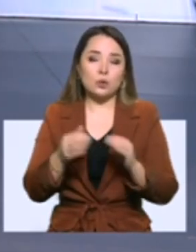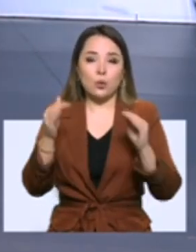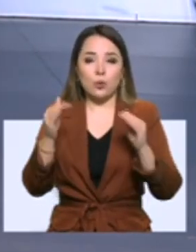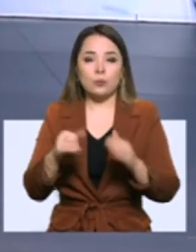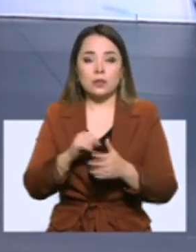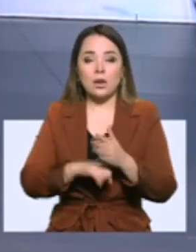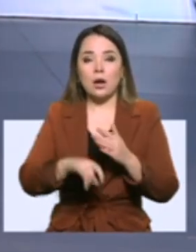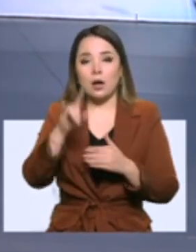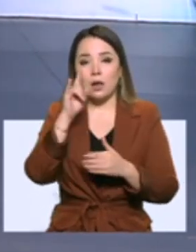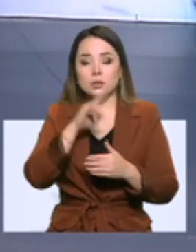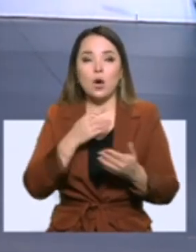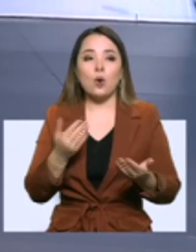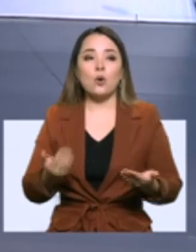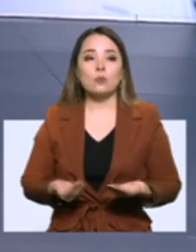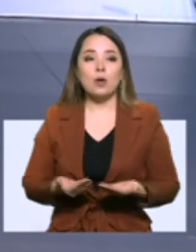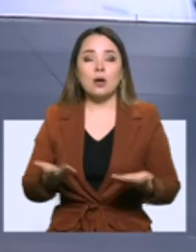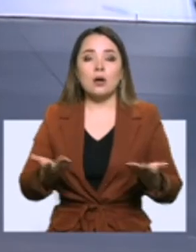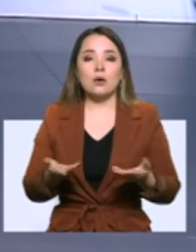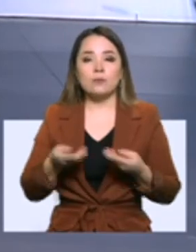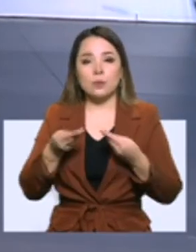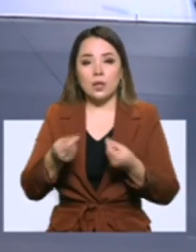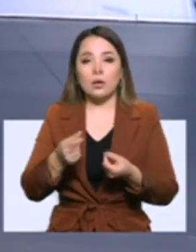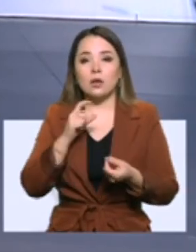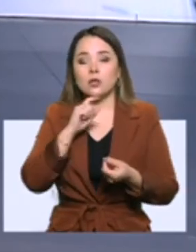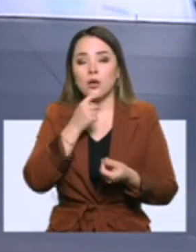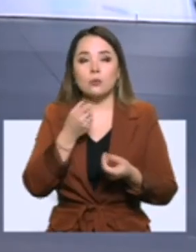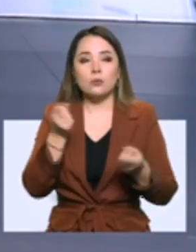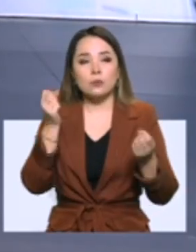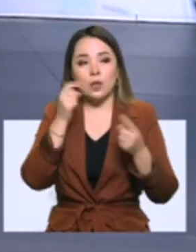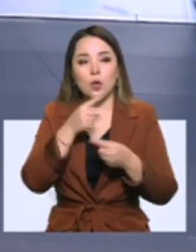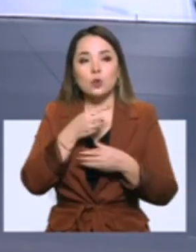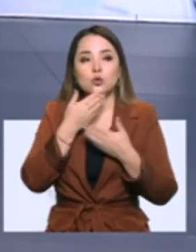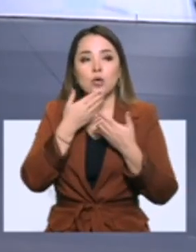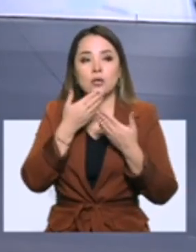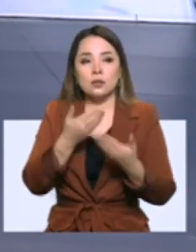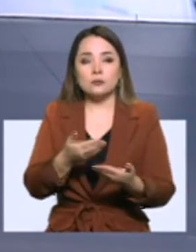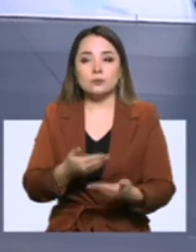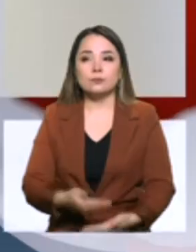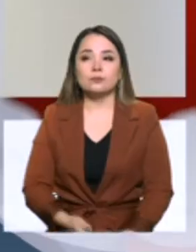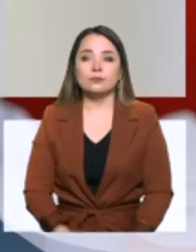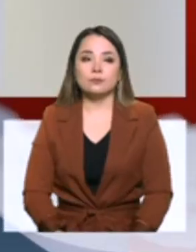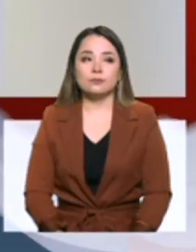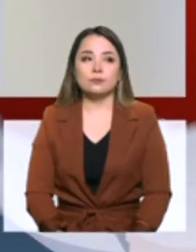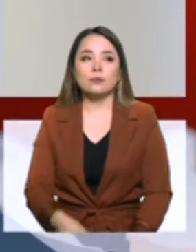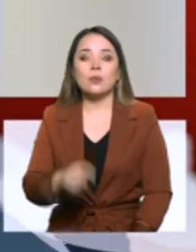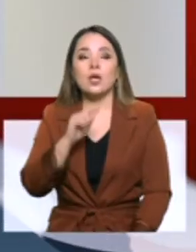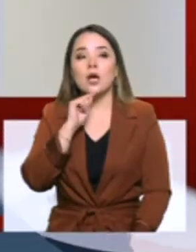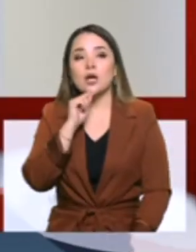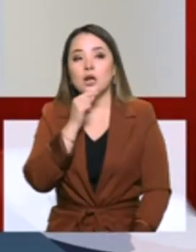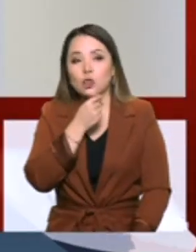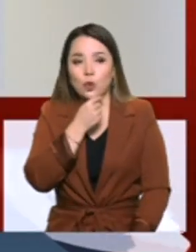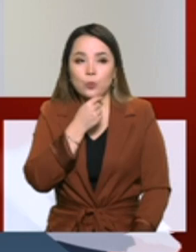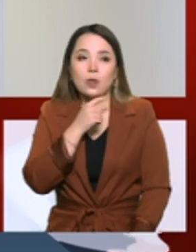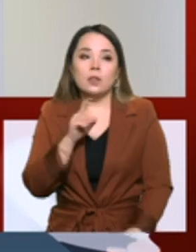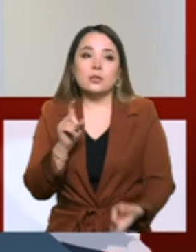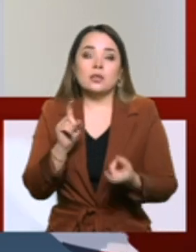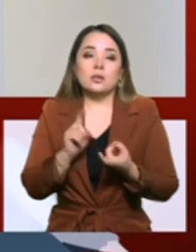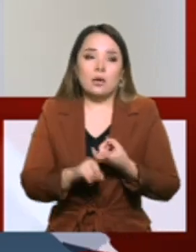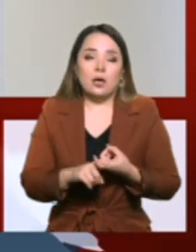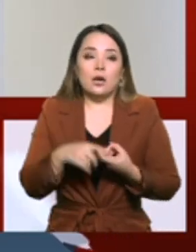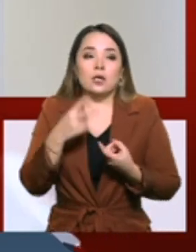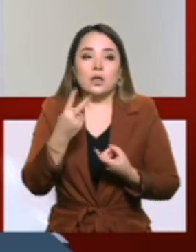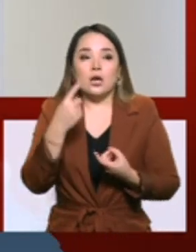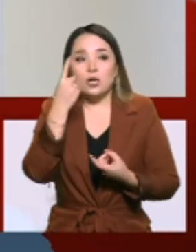төмендеуі қазақстандықтардың өміріне қалай әсер етеді, мұны экономистен сұрап білдік. Экономика үшін екі жағы